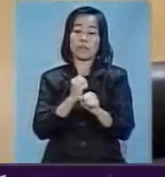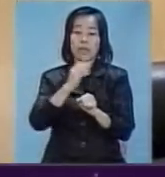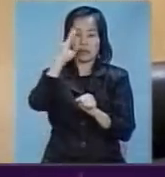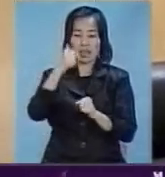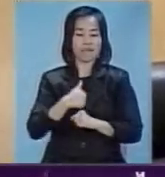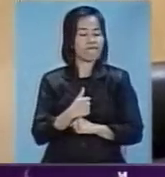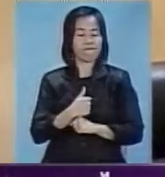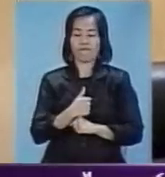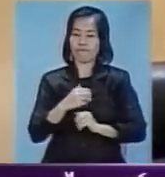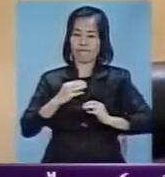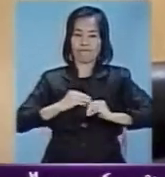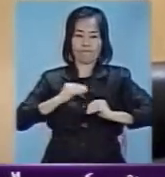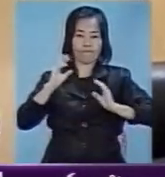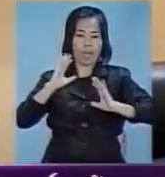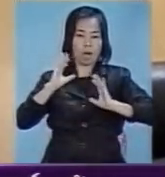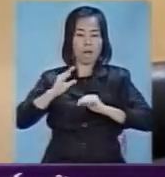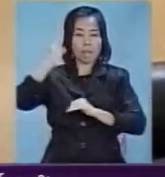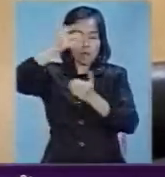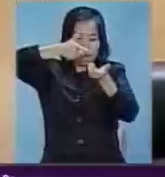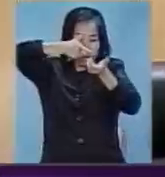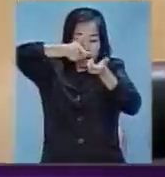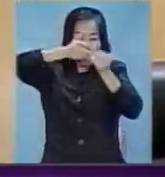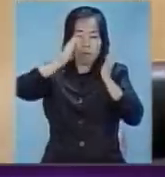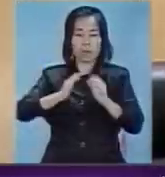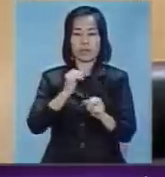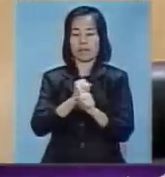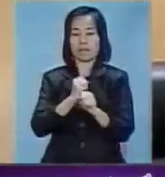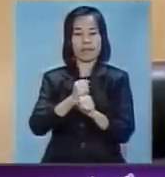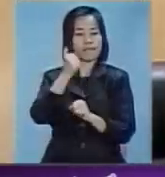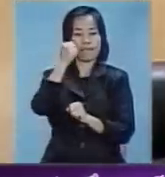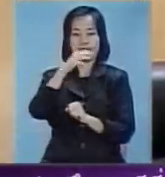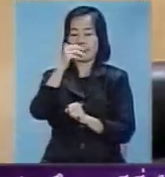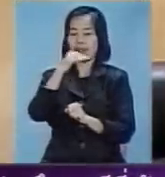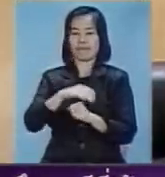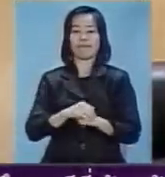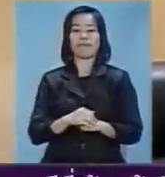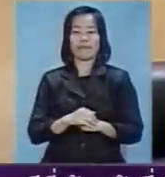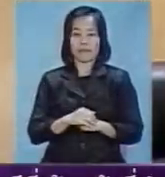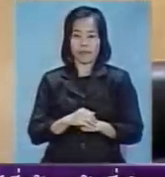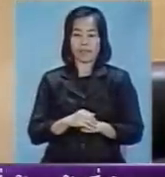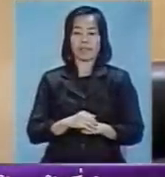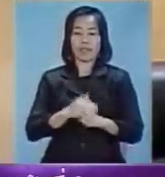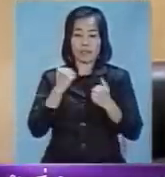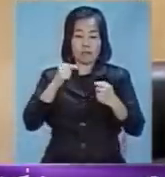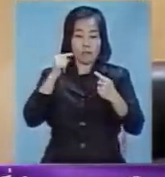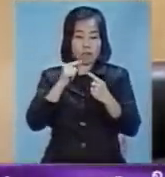เราไม่ยอมใหเจ้าที่ถูกผู้กอการร้ายเห่านั้นยิงทิ้งยิ่งขวางเหมือนก่อนเลยล่ครับในการปฏิบาทการข้